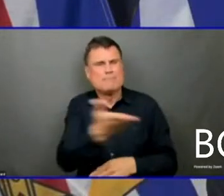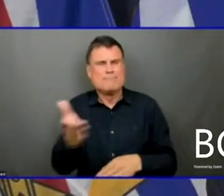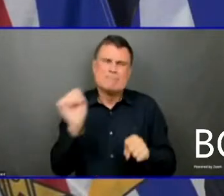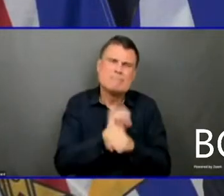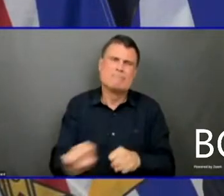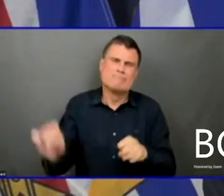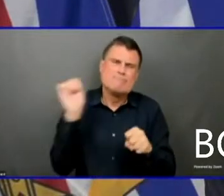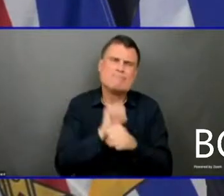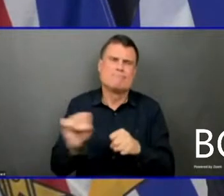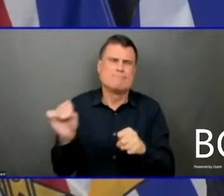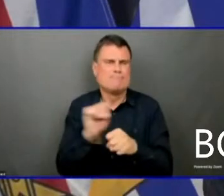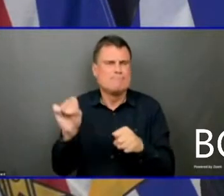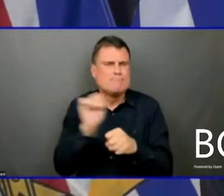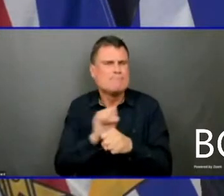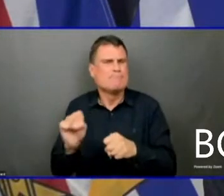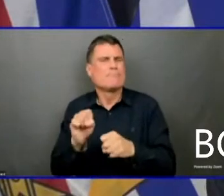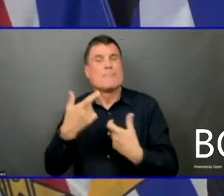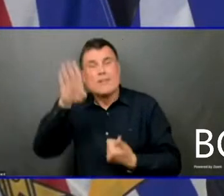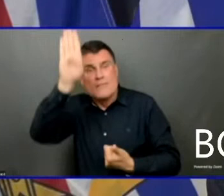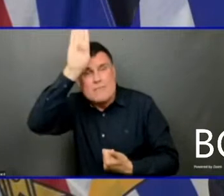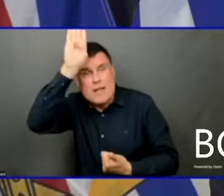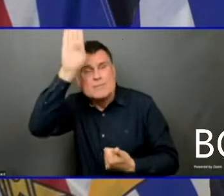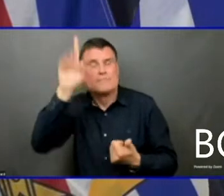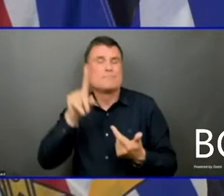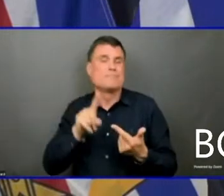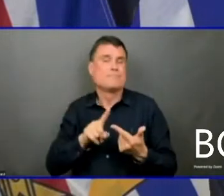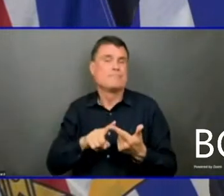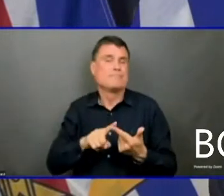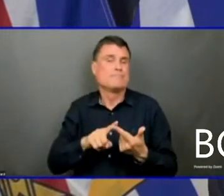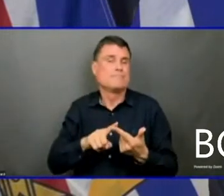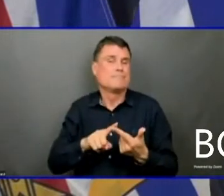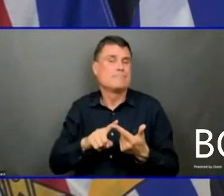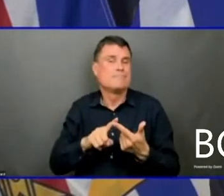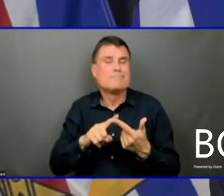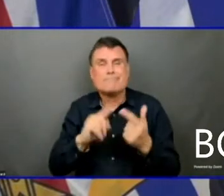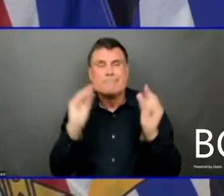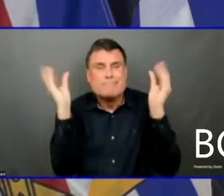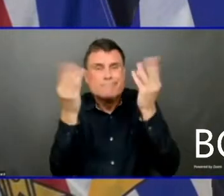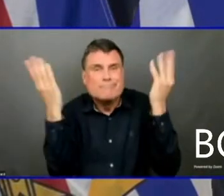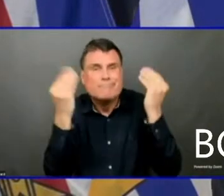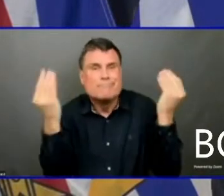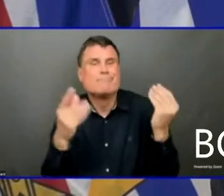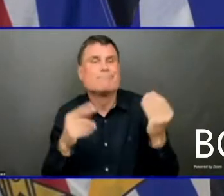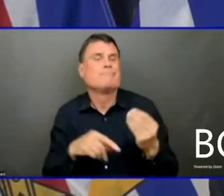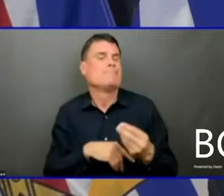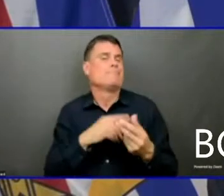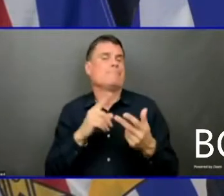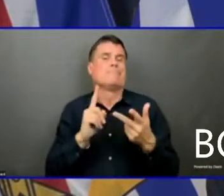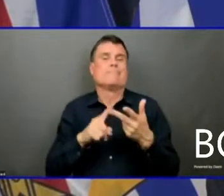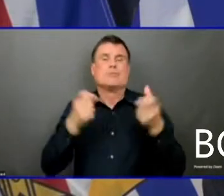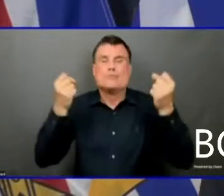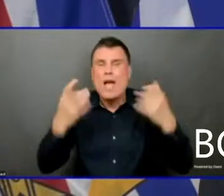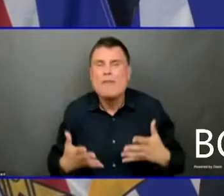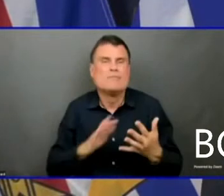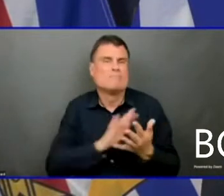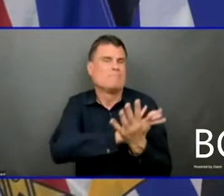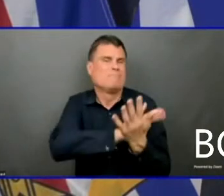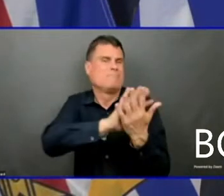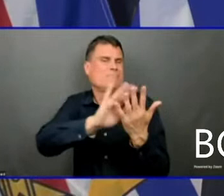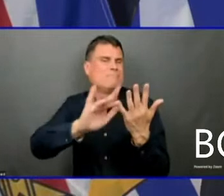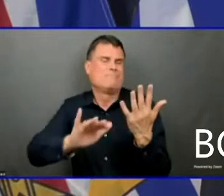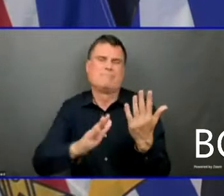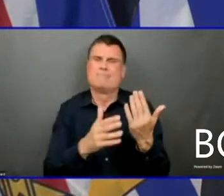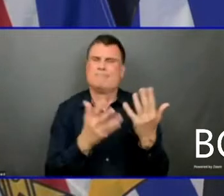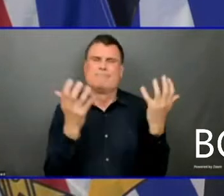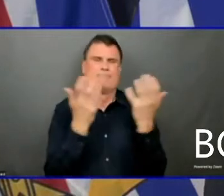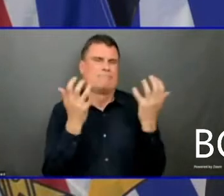了50%，我们大家都知道，其实这个数字又不对了，因为12岁到17岁的人又加进来了。